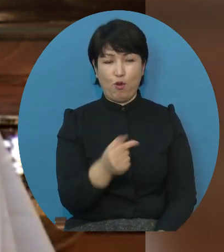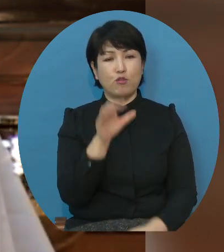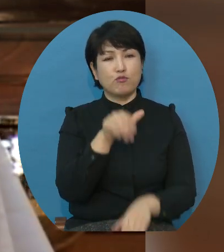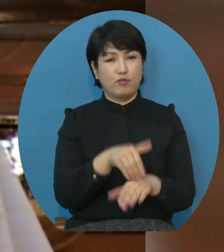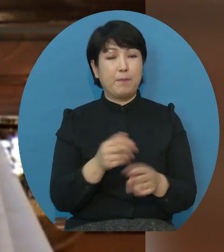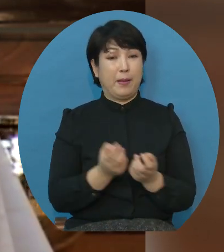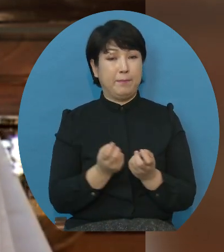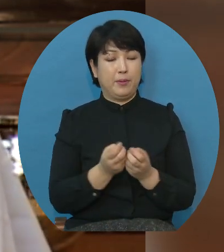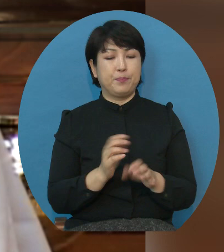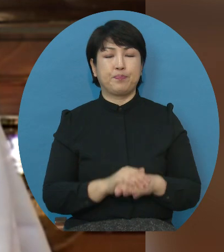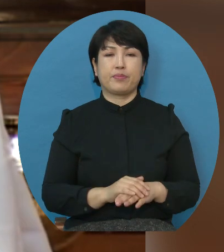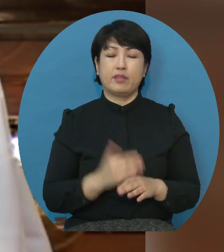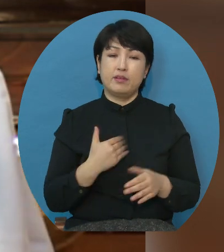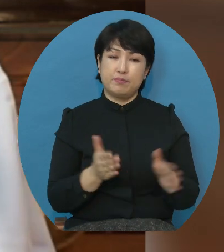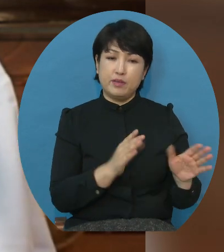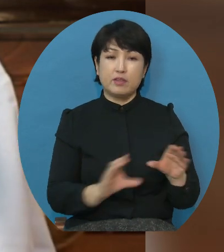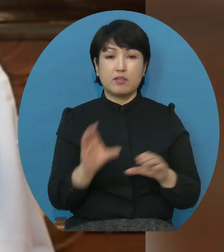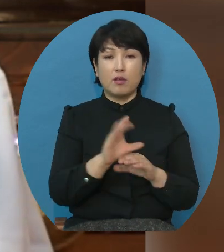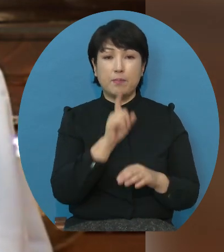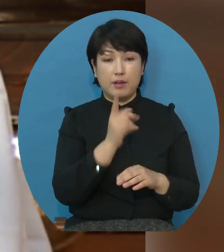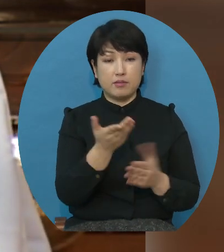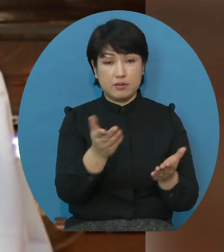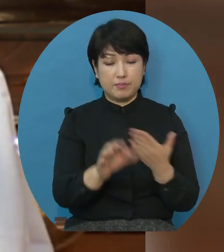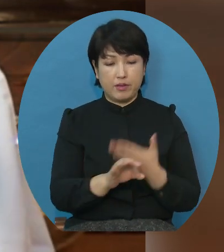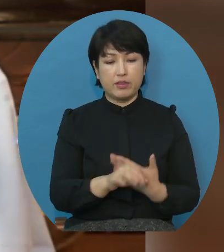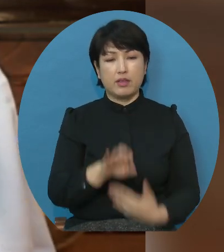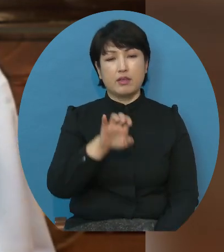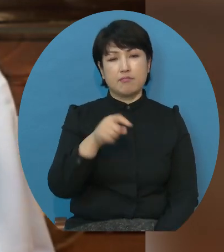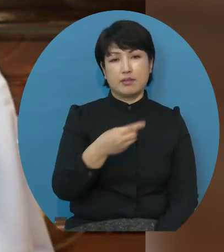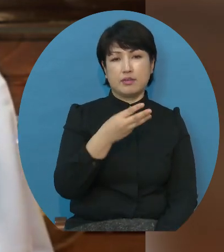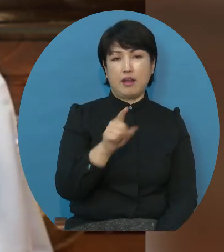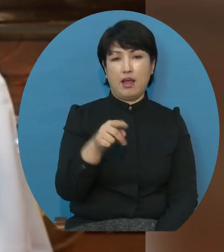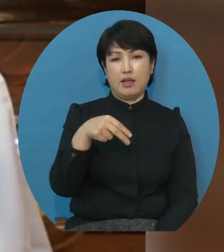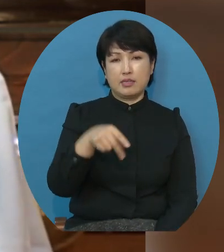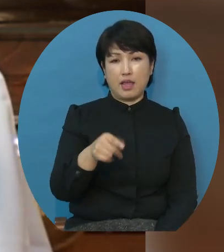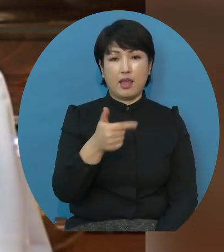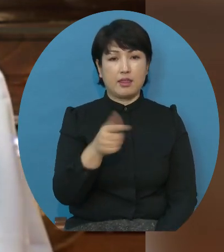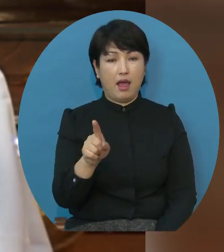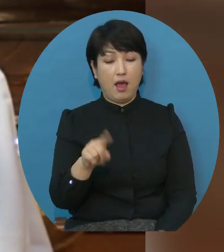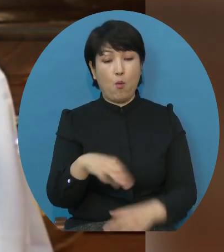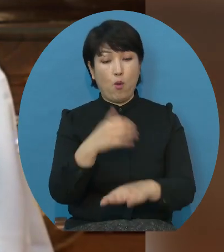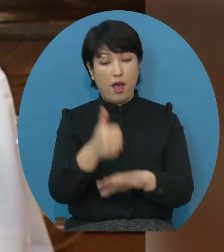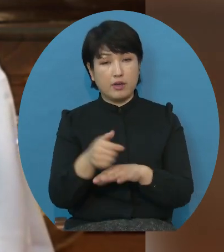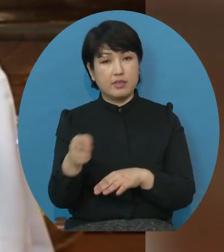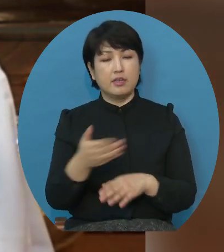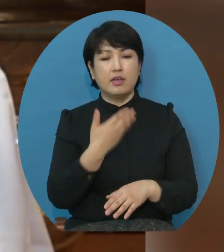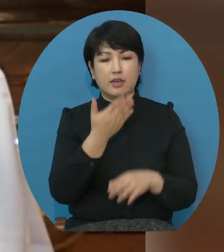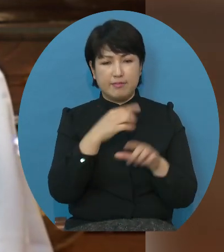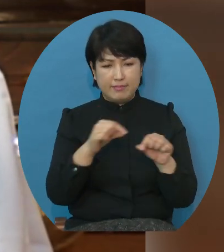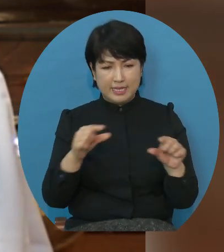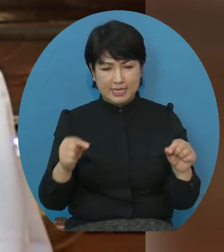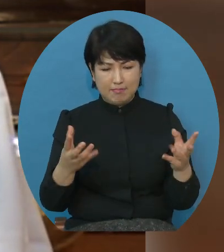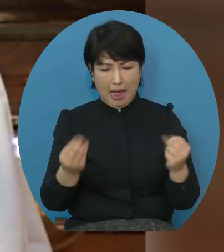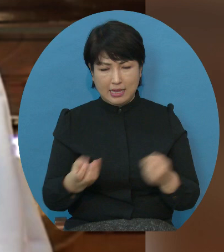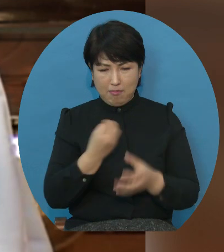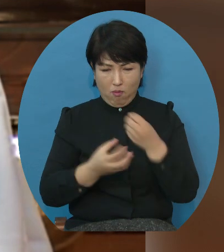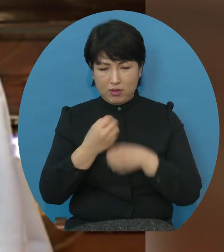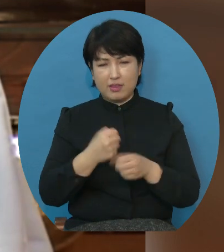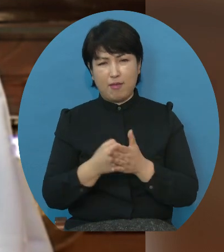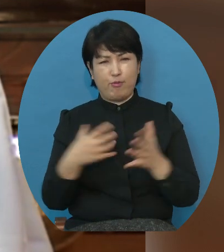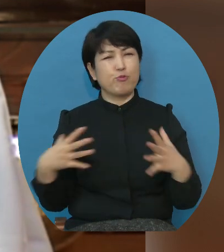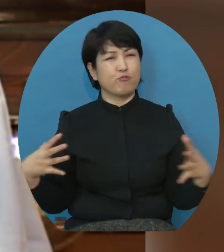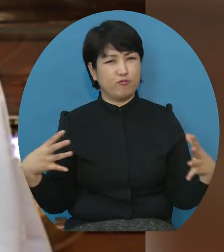덧붙여서 조금 말씀을 드리면 2 8 3 나지도 않은 음식을 많이 먹어서 동포